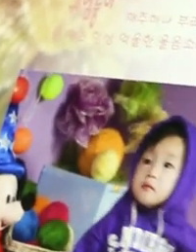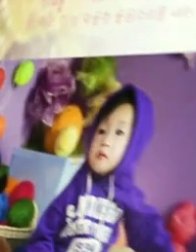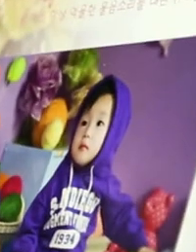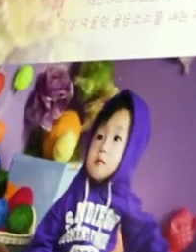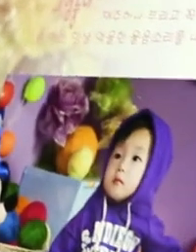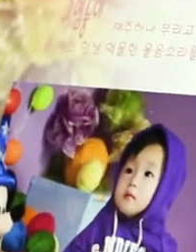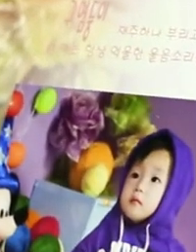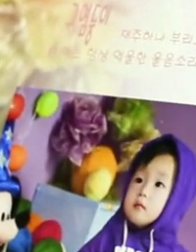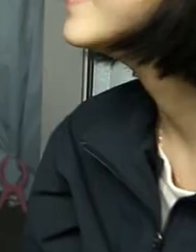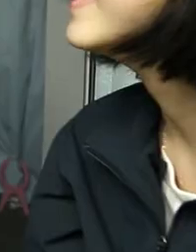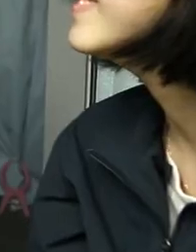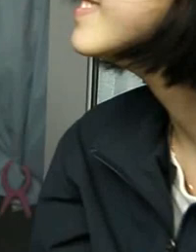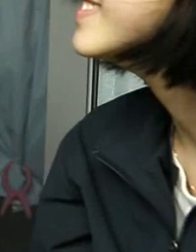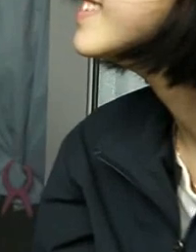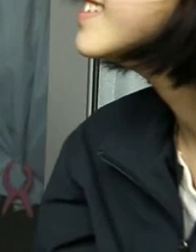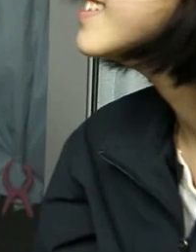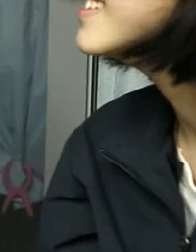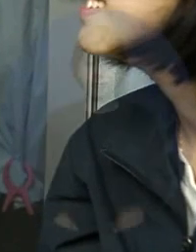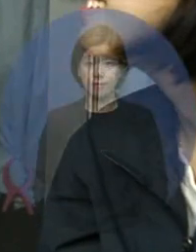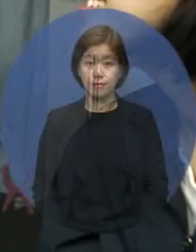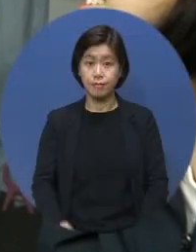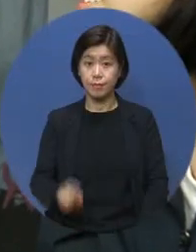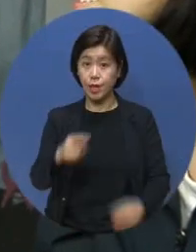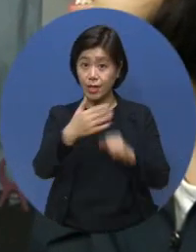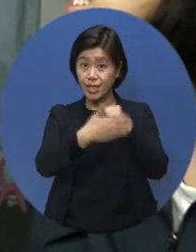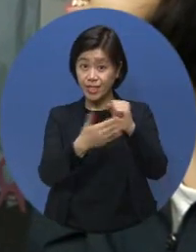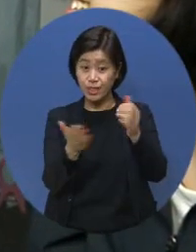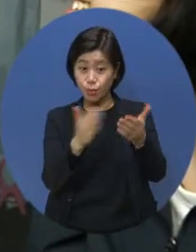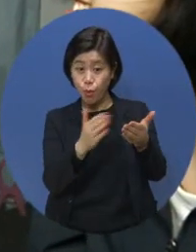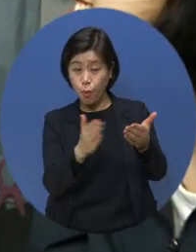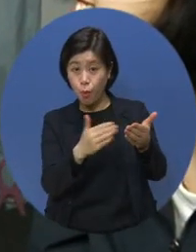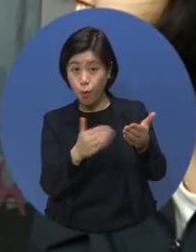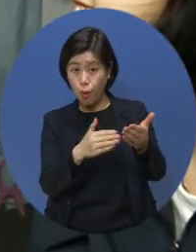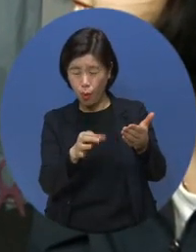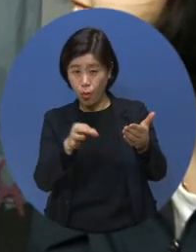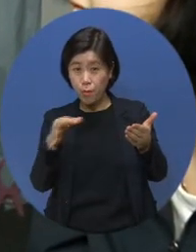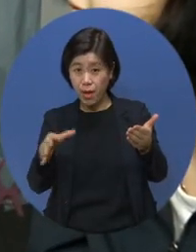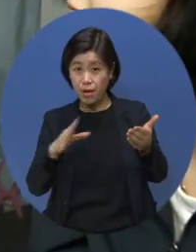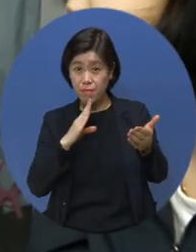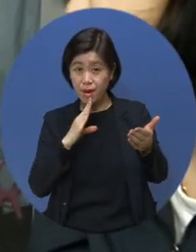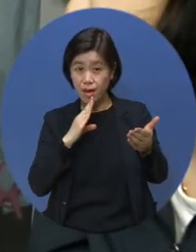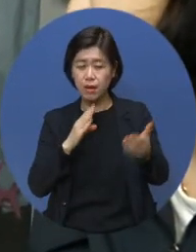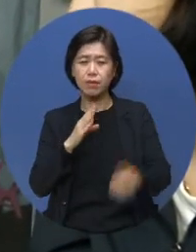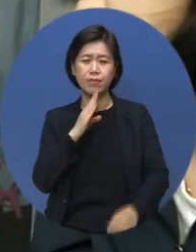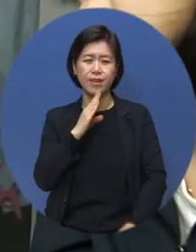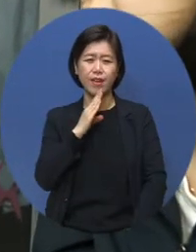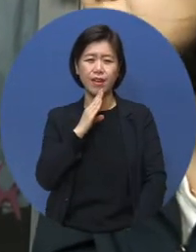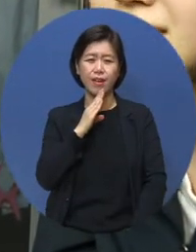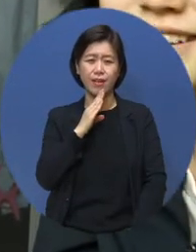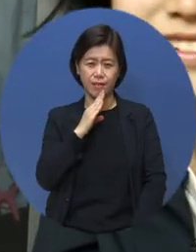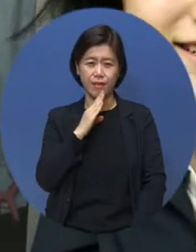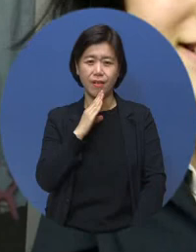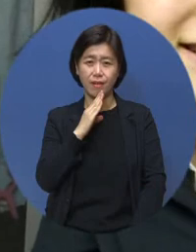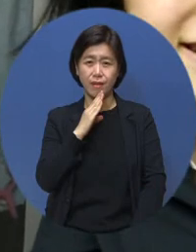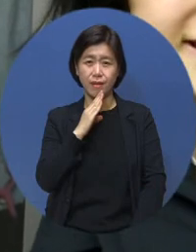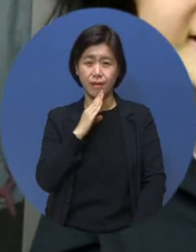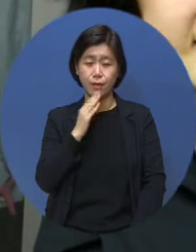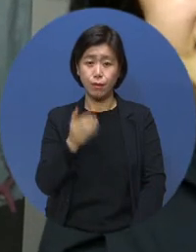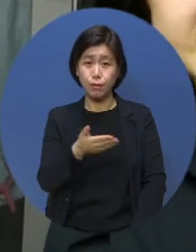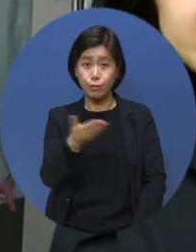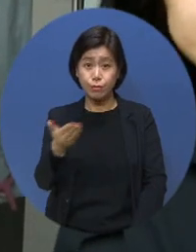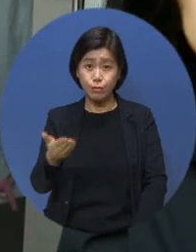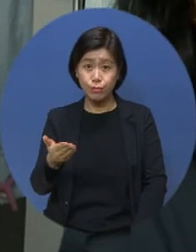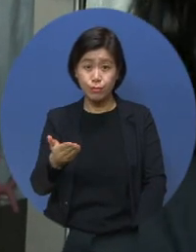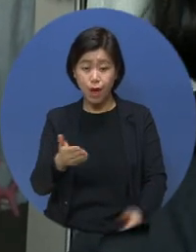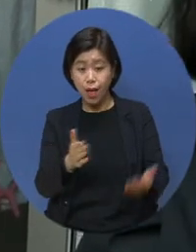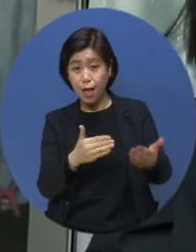4 일단 에 앱은 되게 오랜만에 보시나 봐요 네 그렇죠 사실 다들 집에 앨범들이 있지만 그렇게